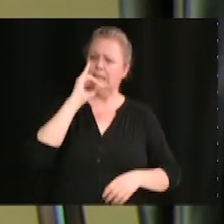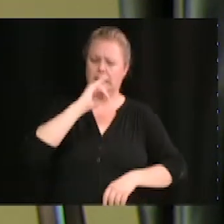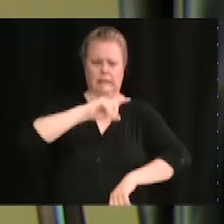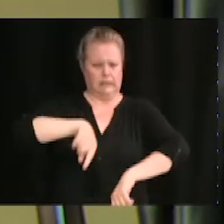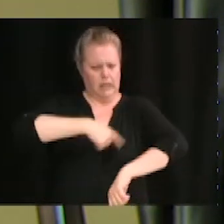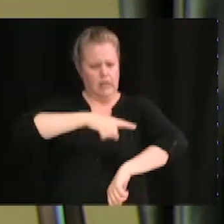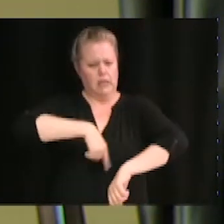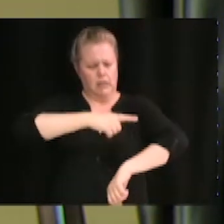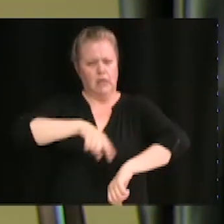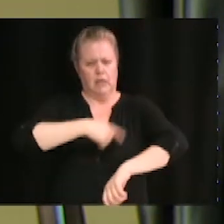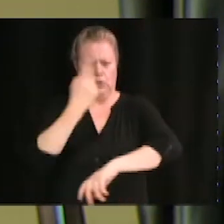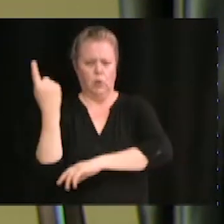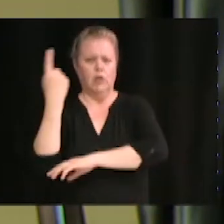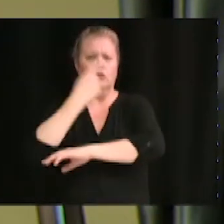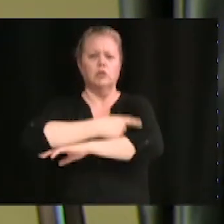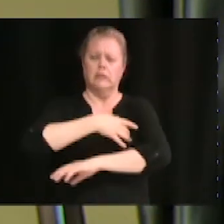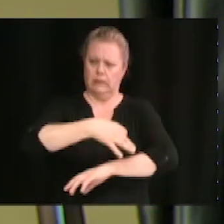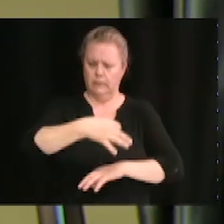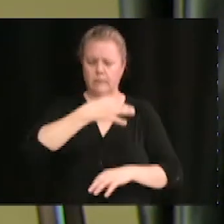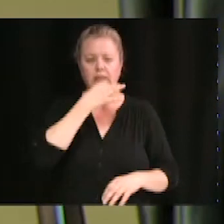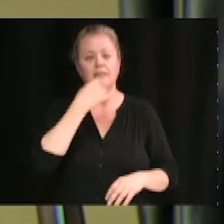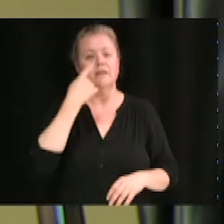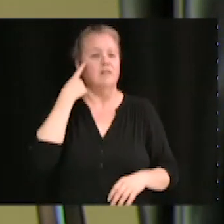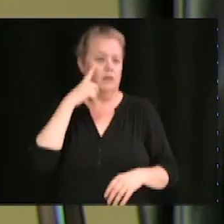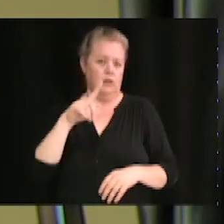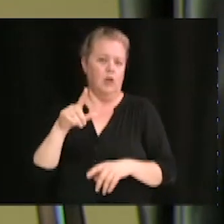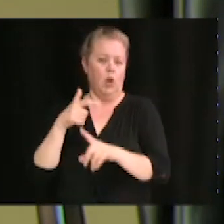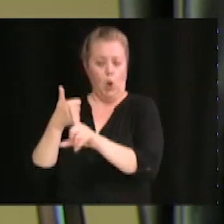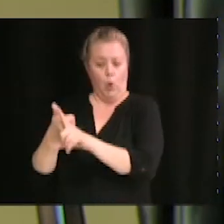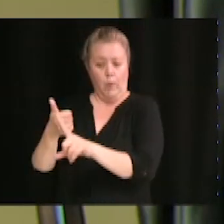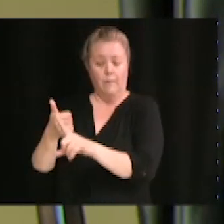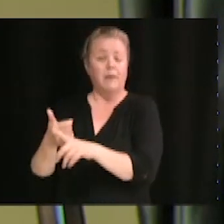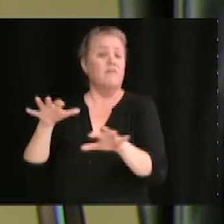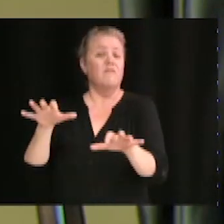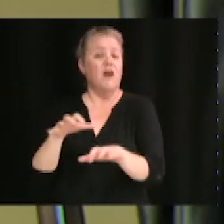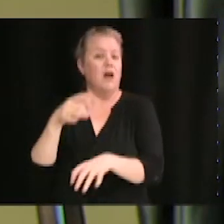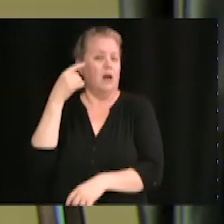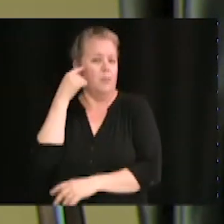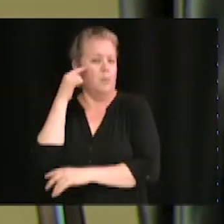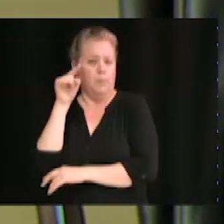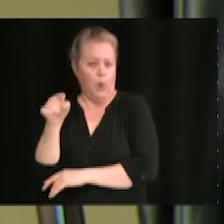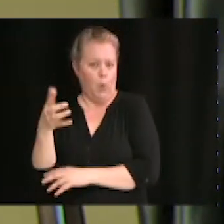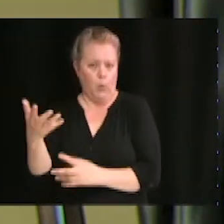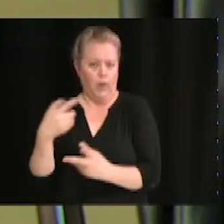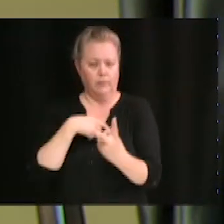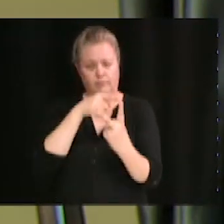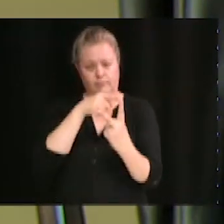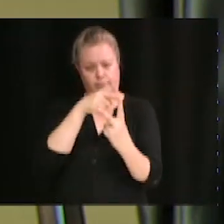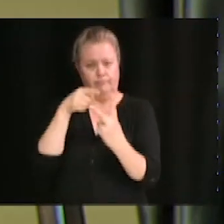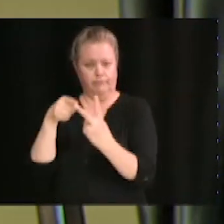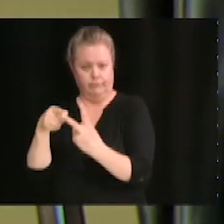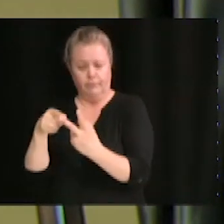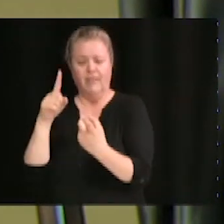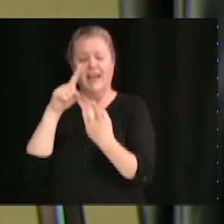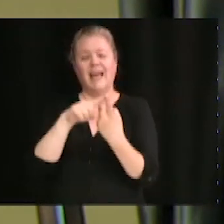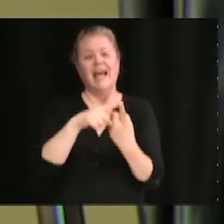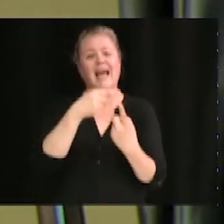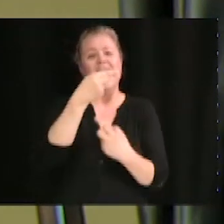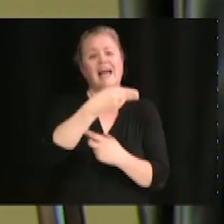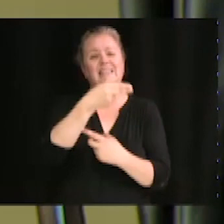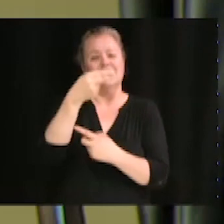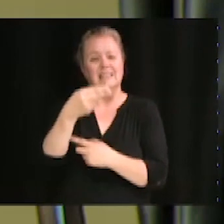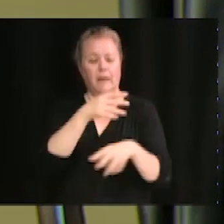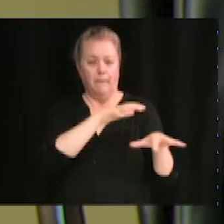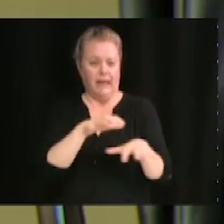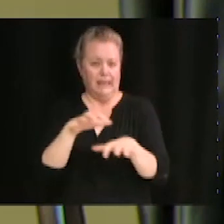c'est vraiment pour sensibiliser à la situation. Denis fait ça pour deux raisons, entre autres pour deux causes. Donc, a handicap action. Donc, 50